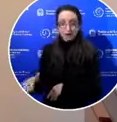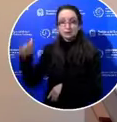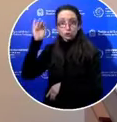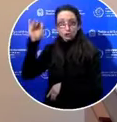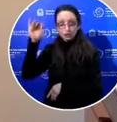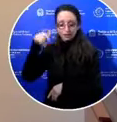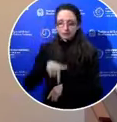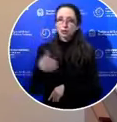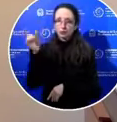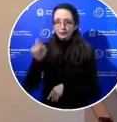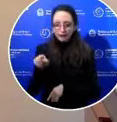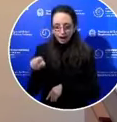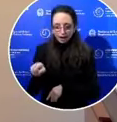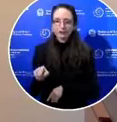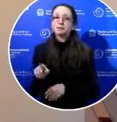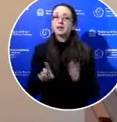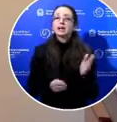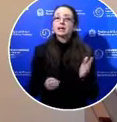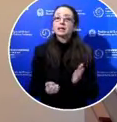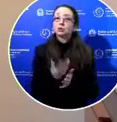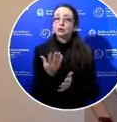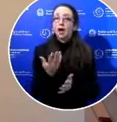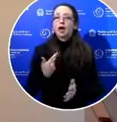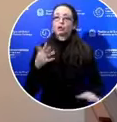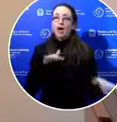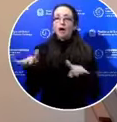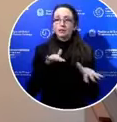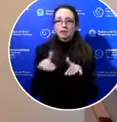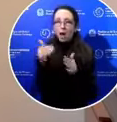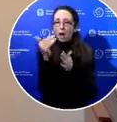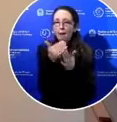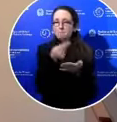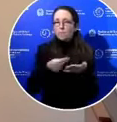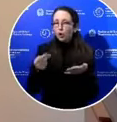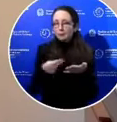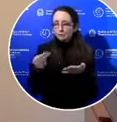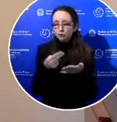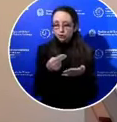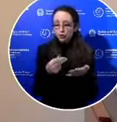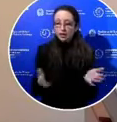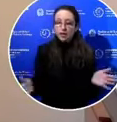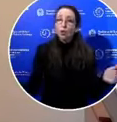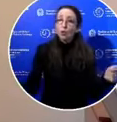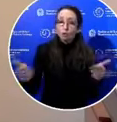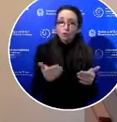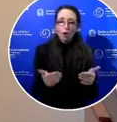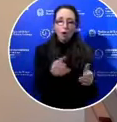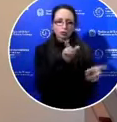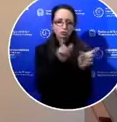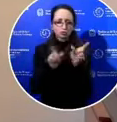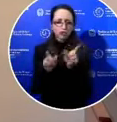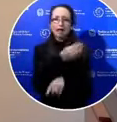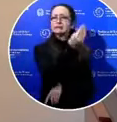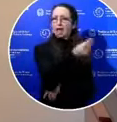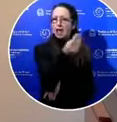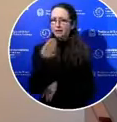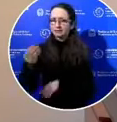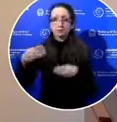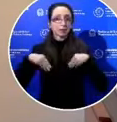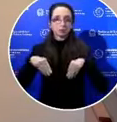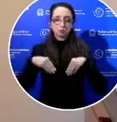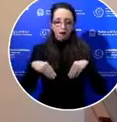Paese, è frutto di un'attività di programmazione che ha coinvolto tutti i soggetti e gli enti partecipanti all'Osservatorio Nazionale